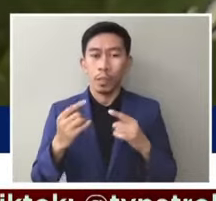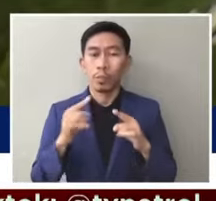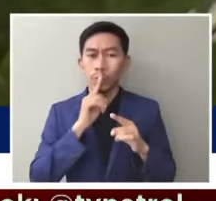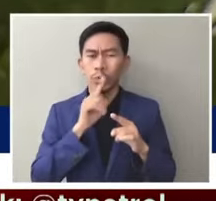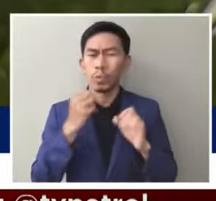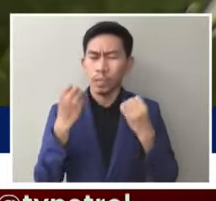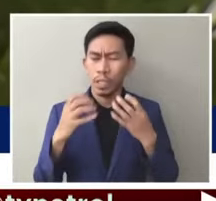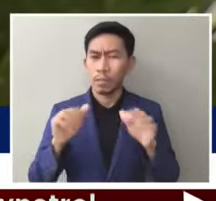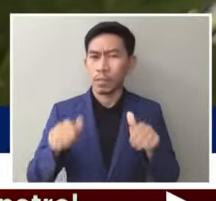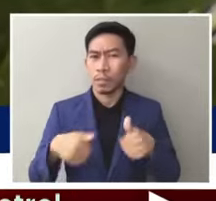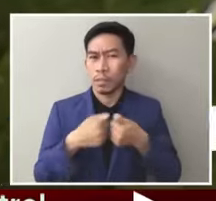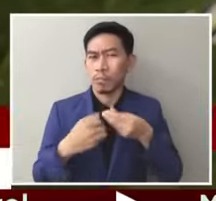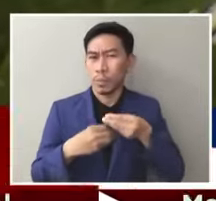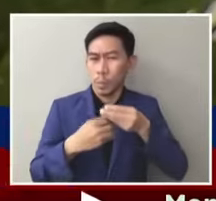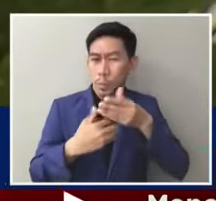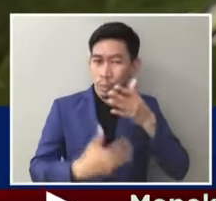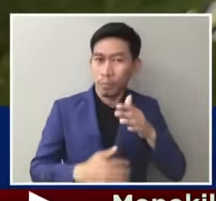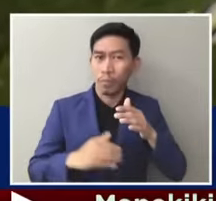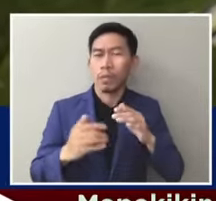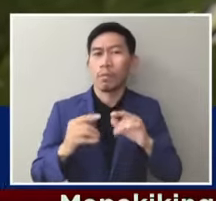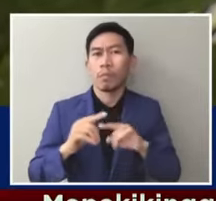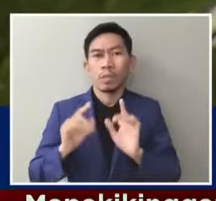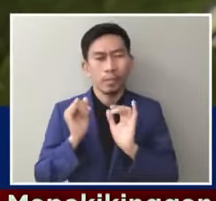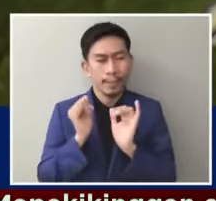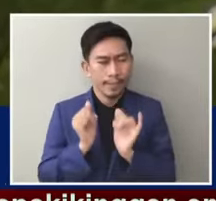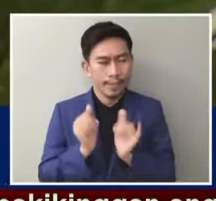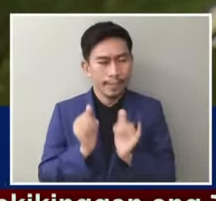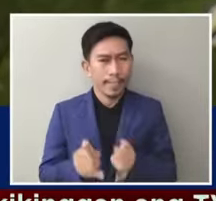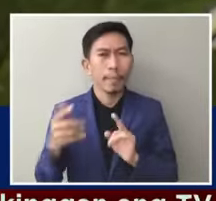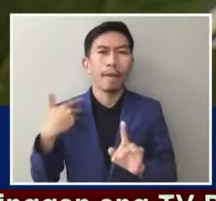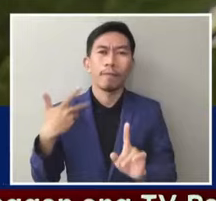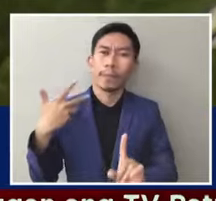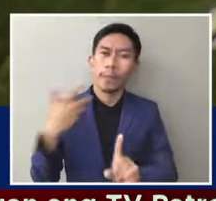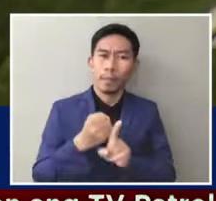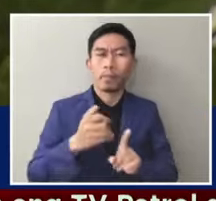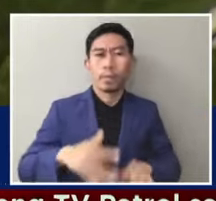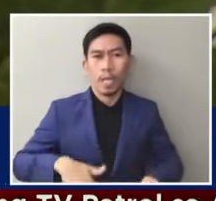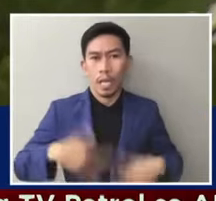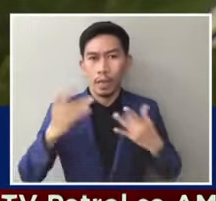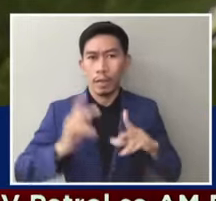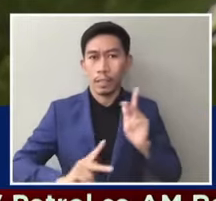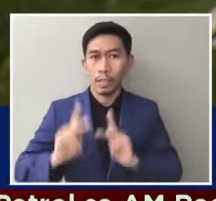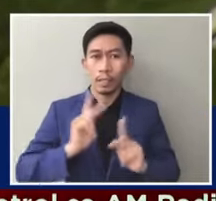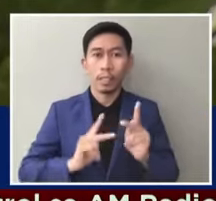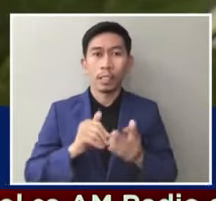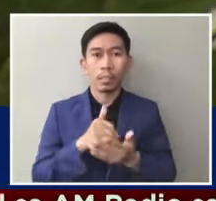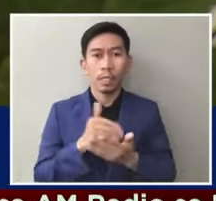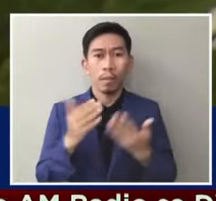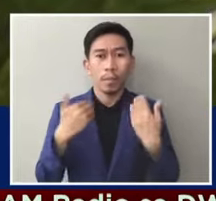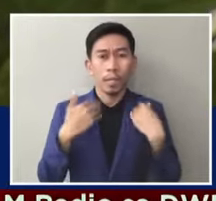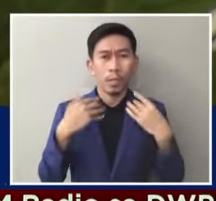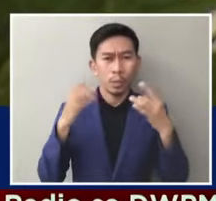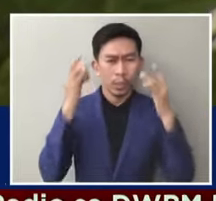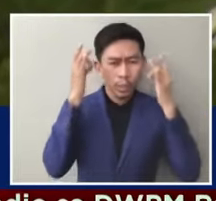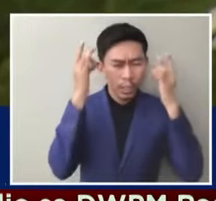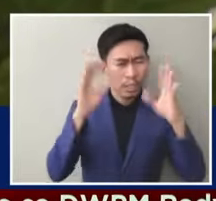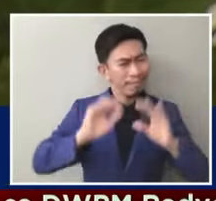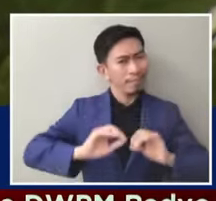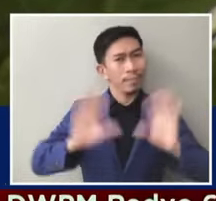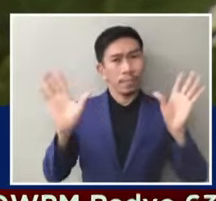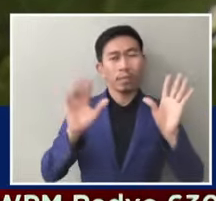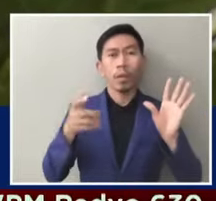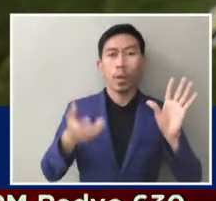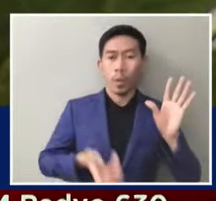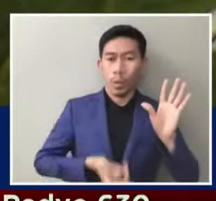degrees, but with the same existential impact. Some portend clear and present threats to our sovereign rights and in fact